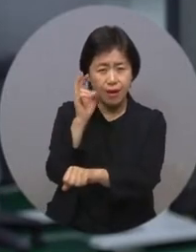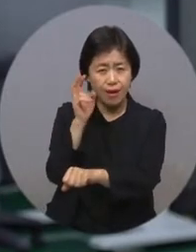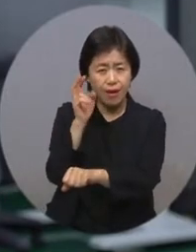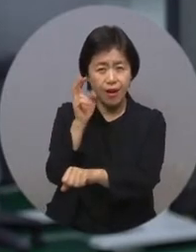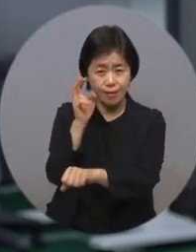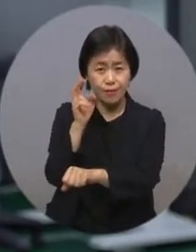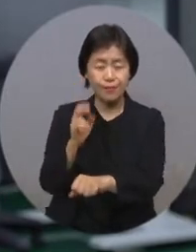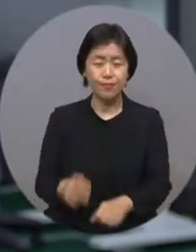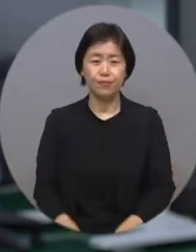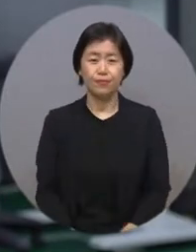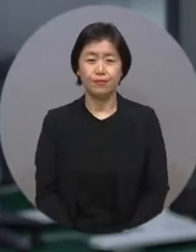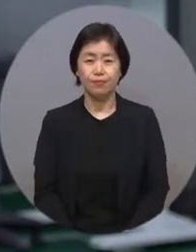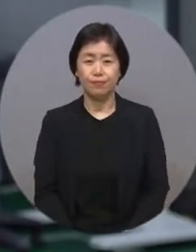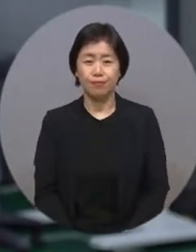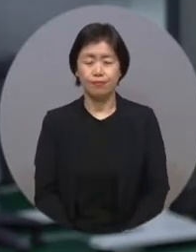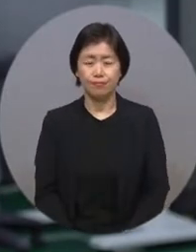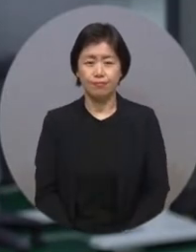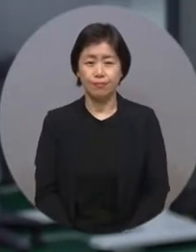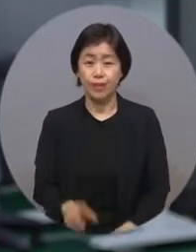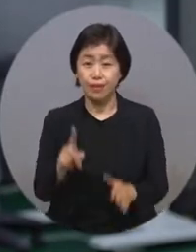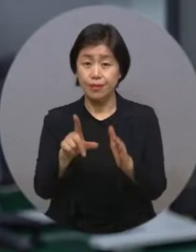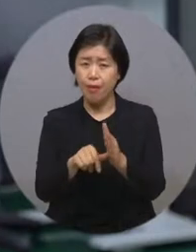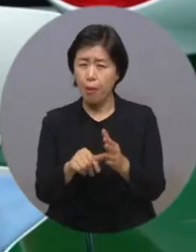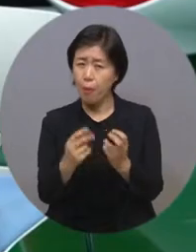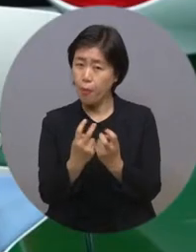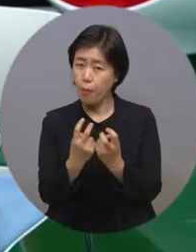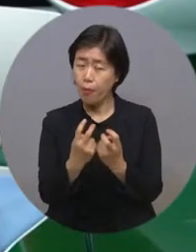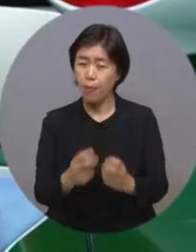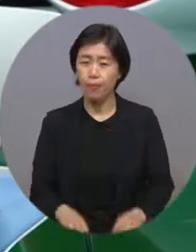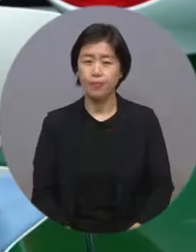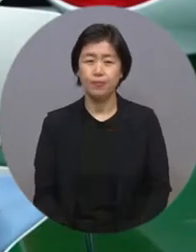생각이 들더라고요. 그런 부분이 있으셨을까요?